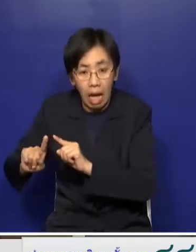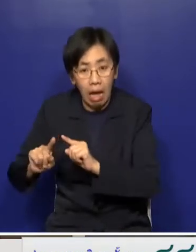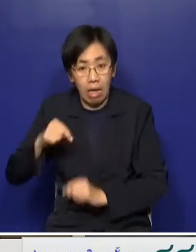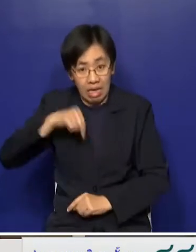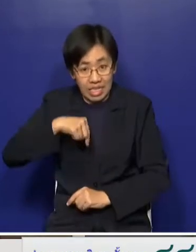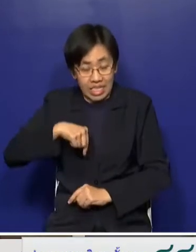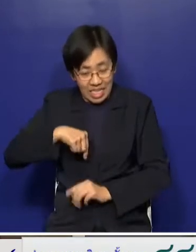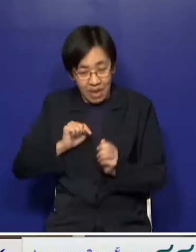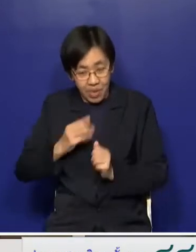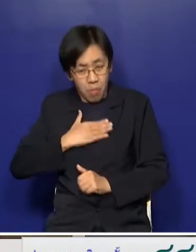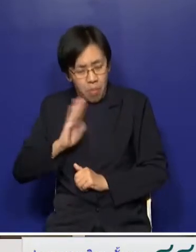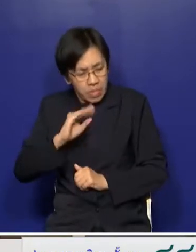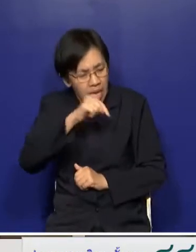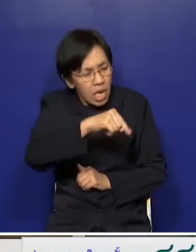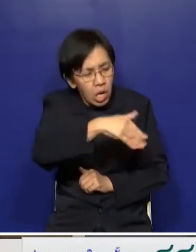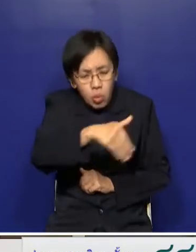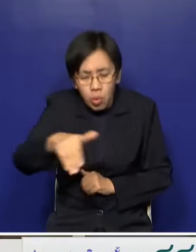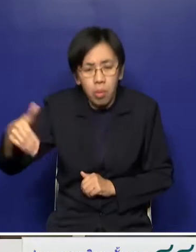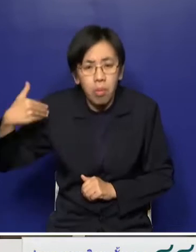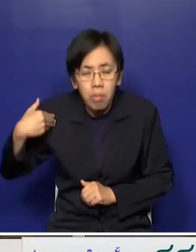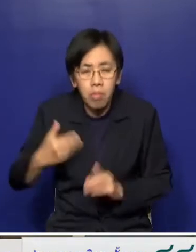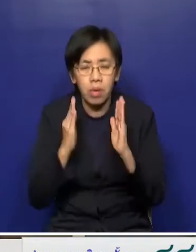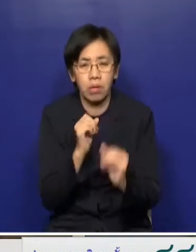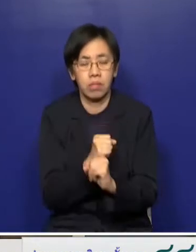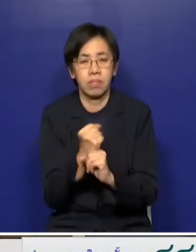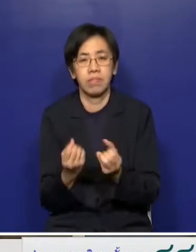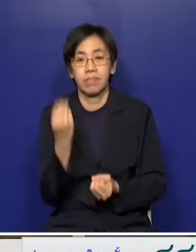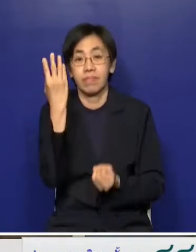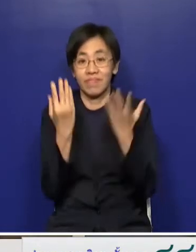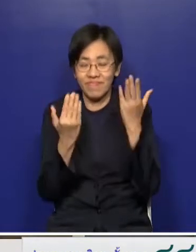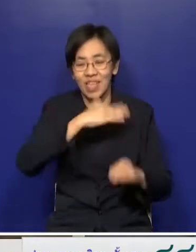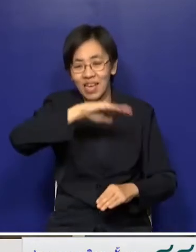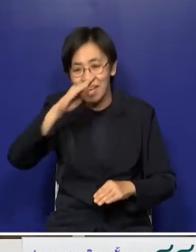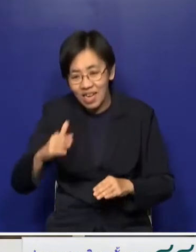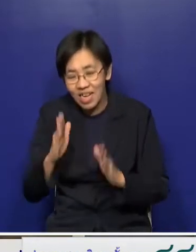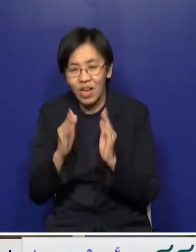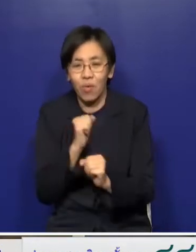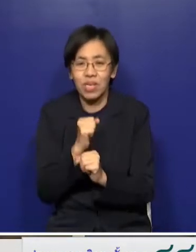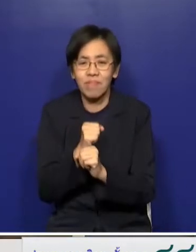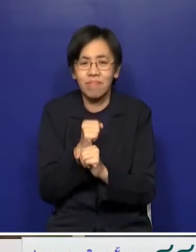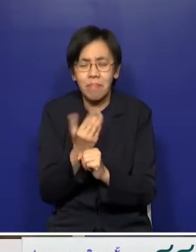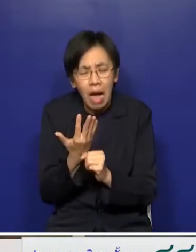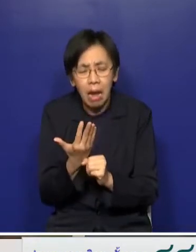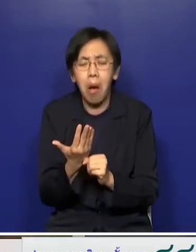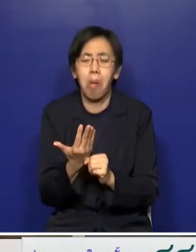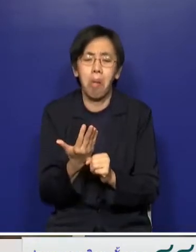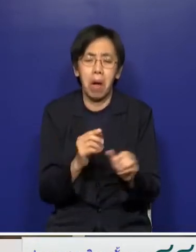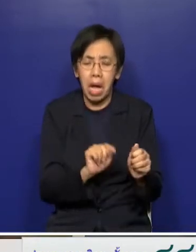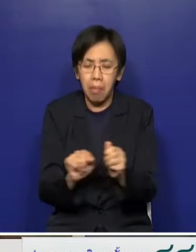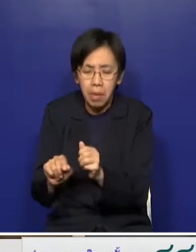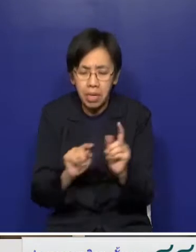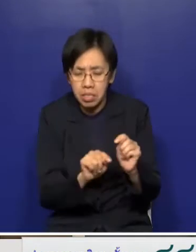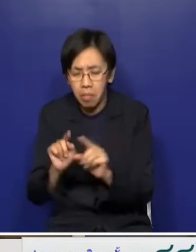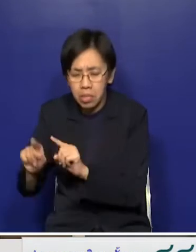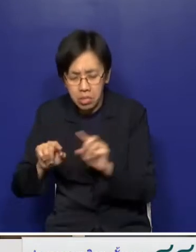แล้วมันก็เป็นการยากที่เจ้าหน้าที่ไม่ว่าจะหน่วยงานไหนก็ตามหรือว่าเจ้าหน้าที่ท้องถิ่นในพื้นที่ไหนพื้นที่หนึ่งจะสามารถดูแลได้หมดเ